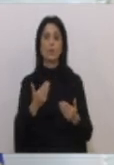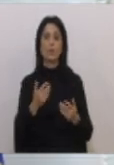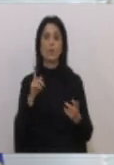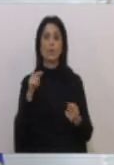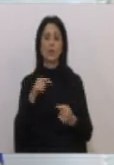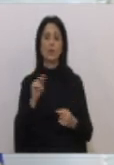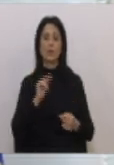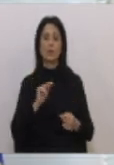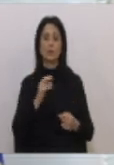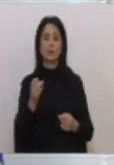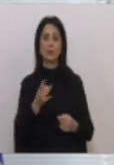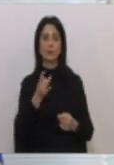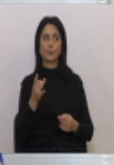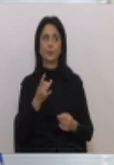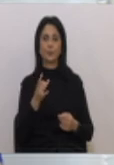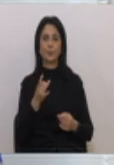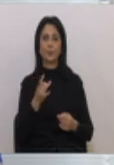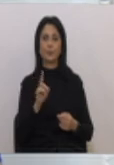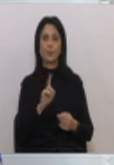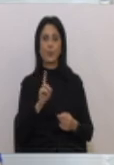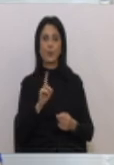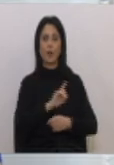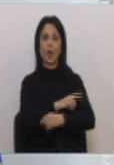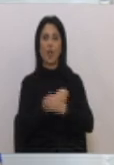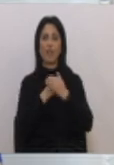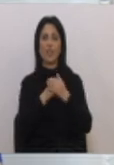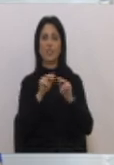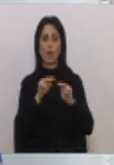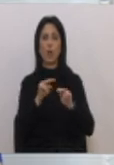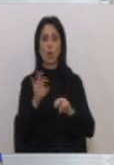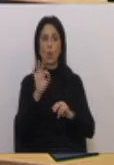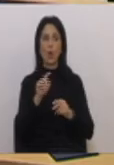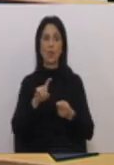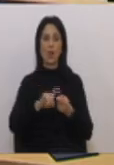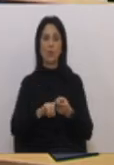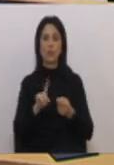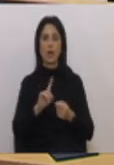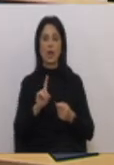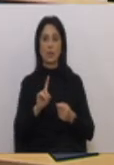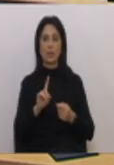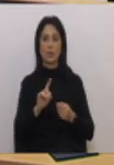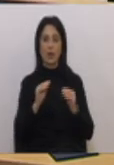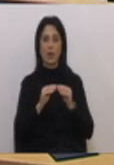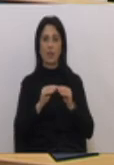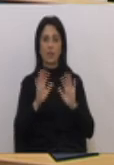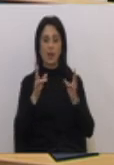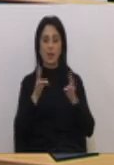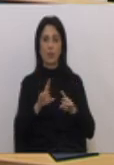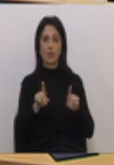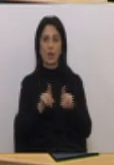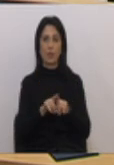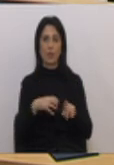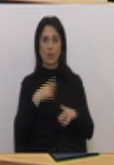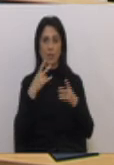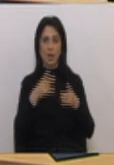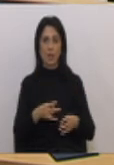შესაბამის სამსახურებს კიდევ ერთხელ, რომ გავაძლიეროთ კონტროლი აღნიშნულთან დაკავშირებით, რათა კლავაც არ მოხდეს ასეთი